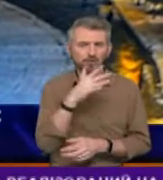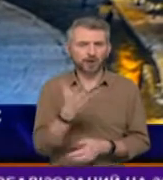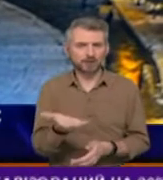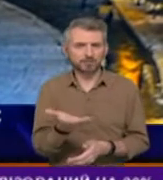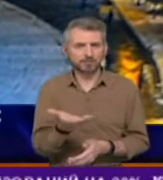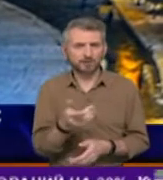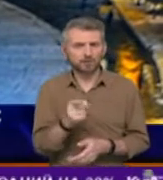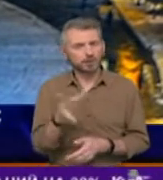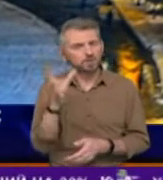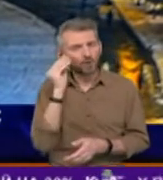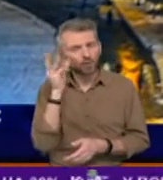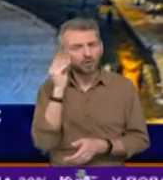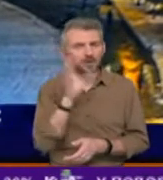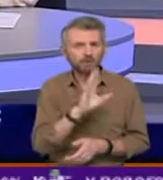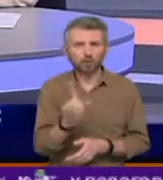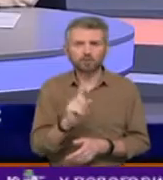які,